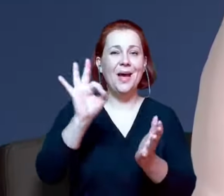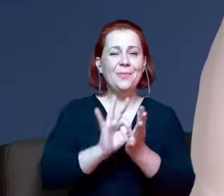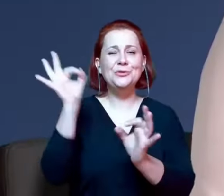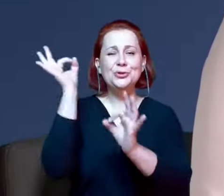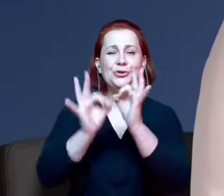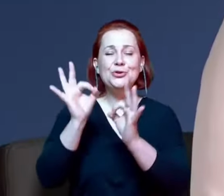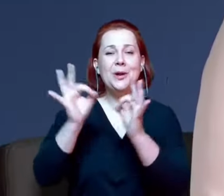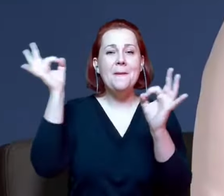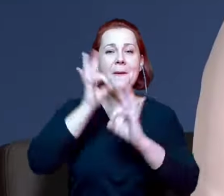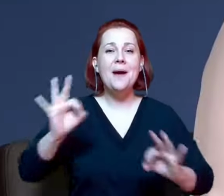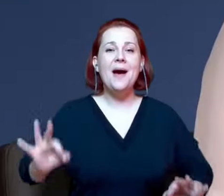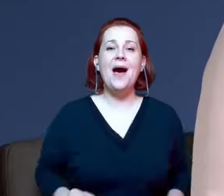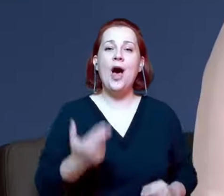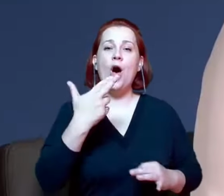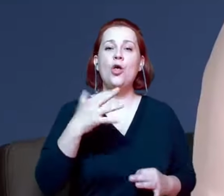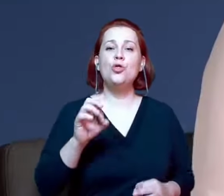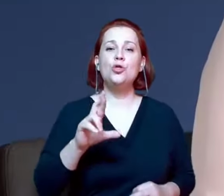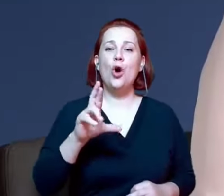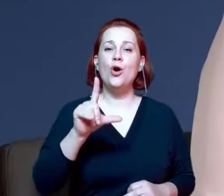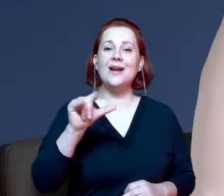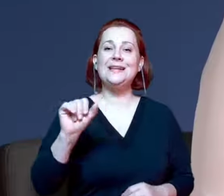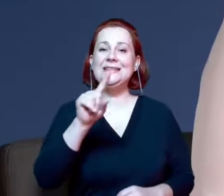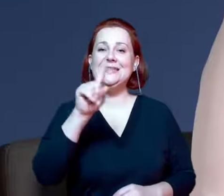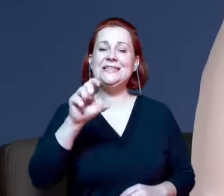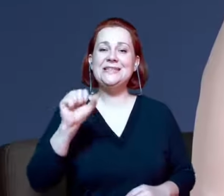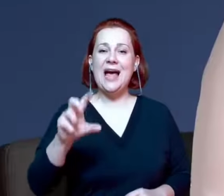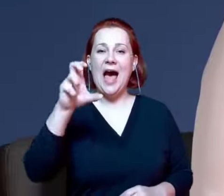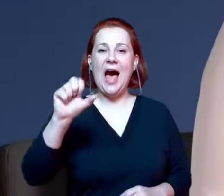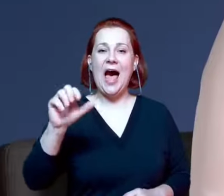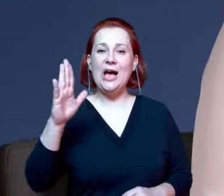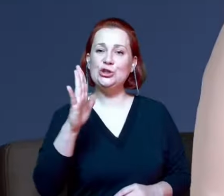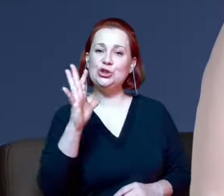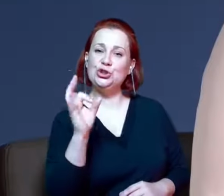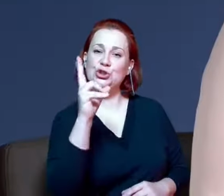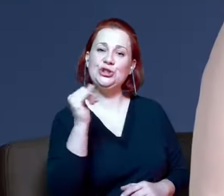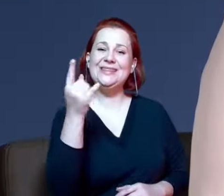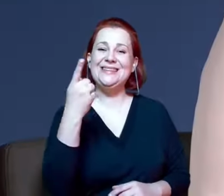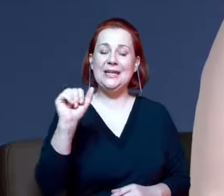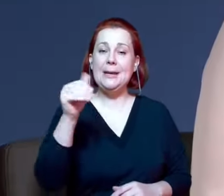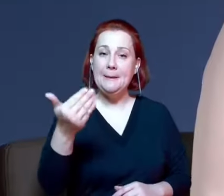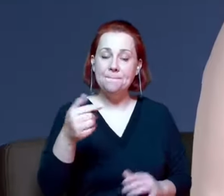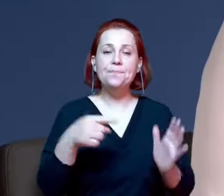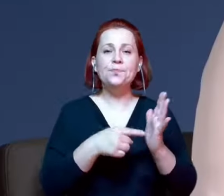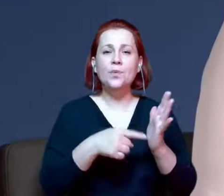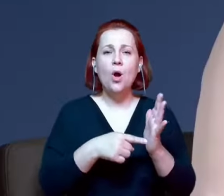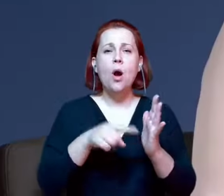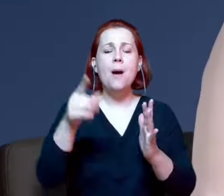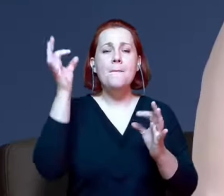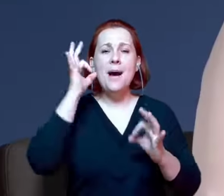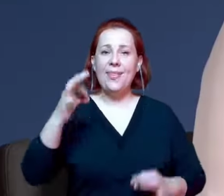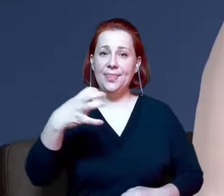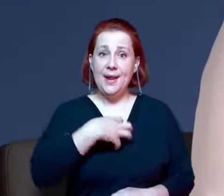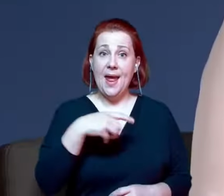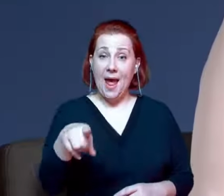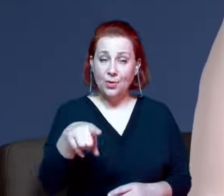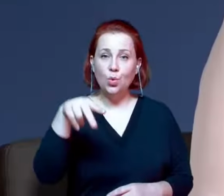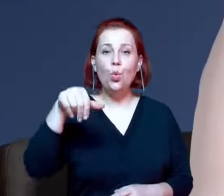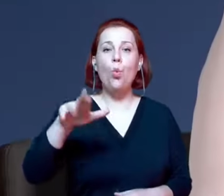pani Norliza Hashim, dyrektor wykonawcza Urbanize Malaysia, agencji rządowej,